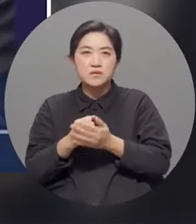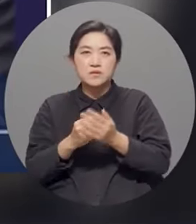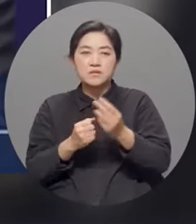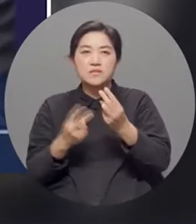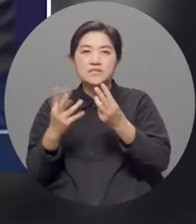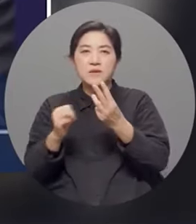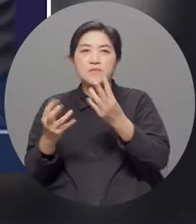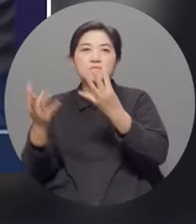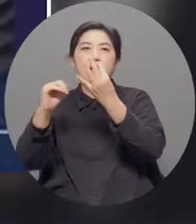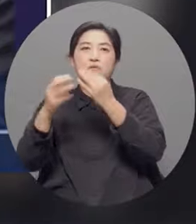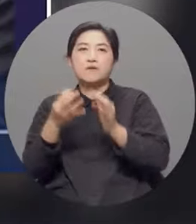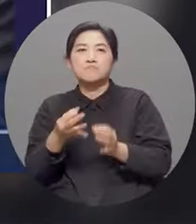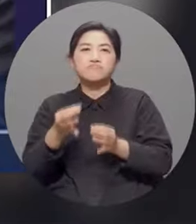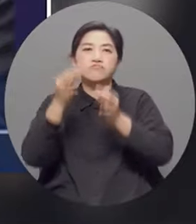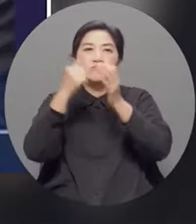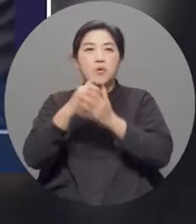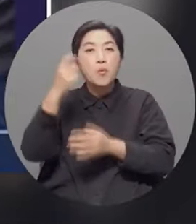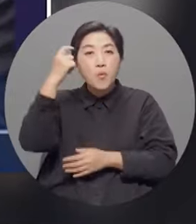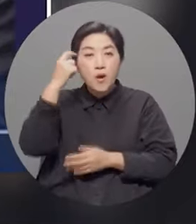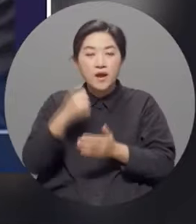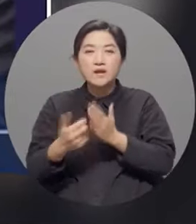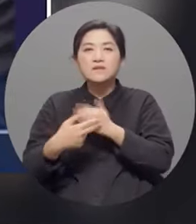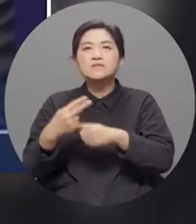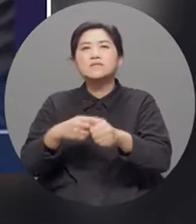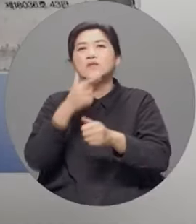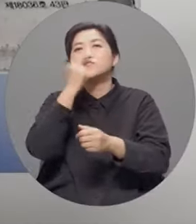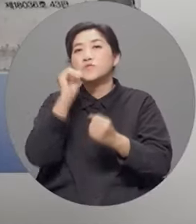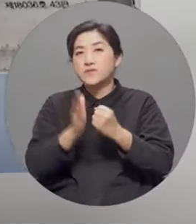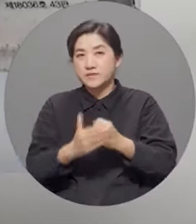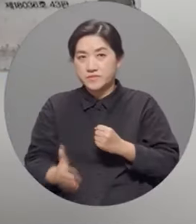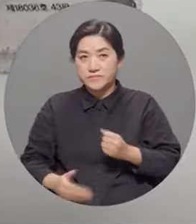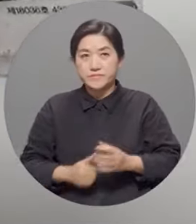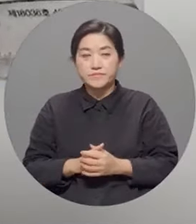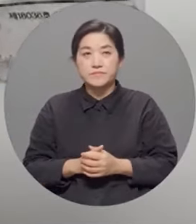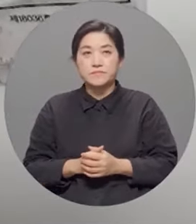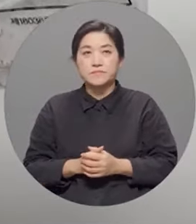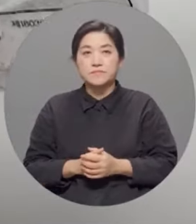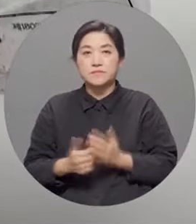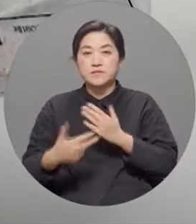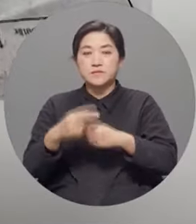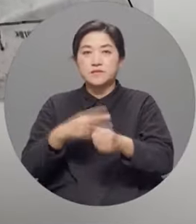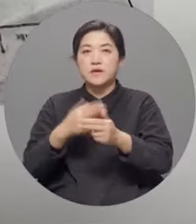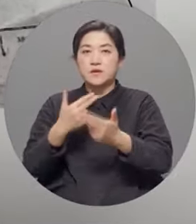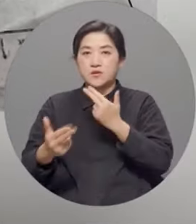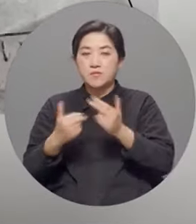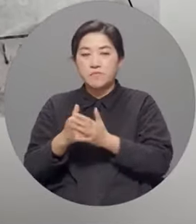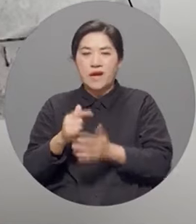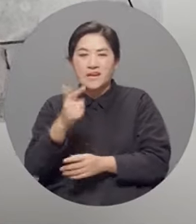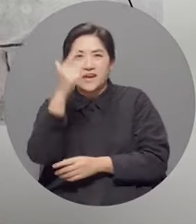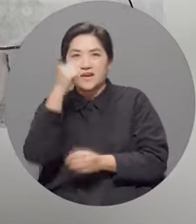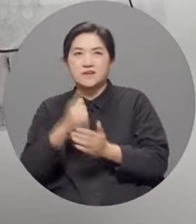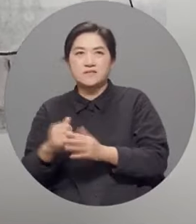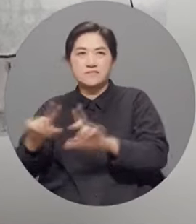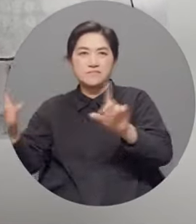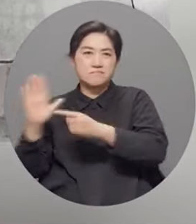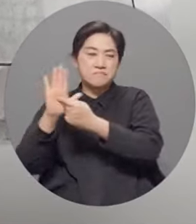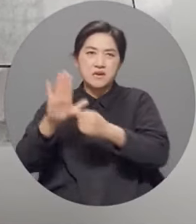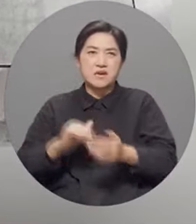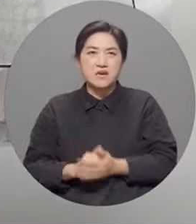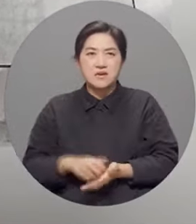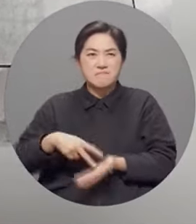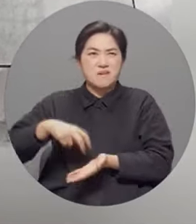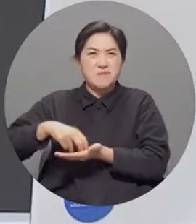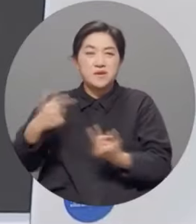3억, 4억까지 올랐습니다. 공급이 부족하기 때문이죠. 의사협회는 이튿날 반박 광고까지 실어가며 펄쩍